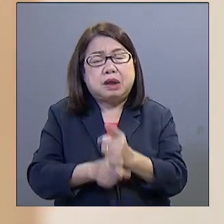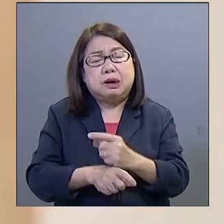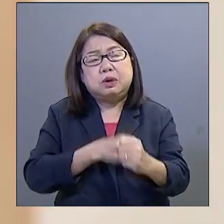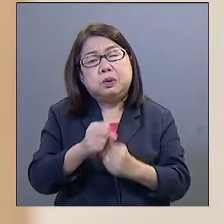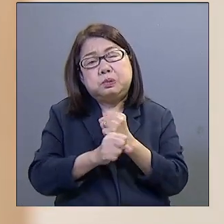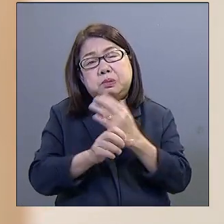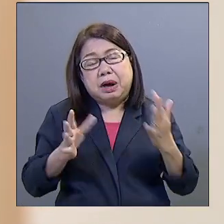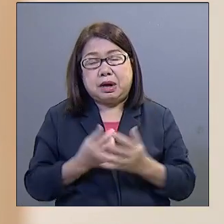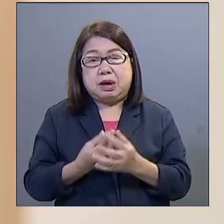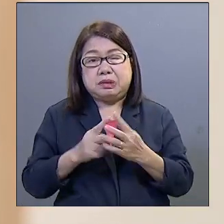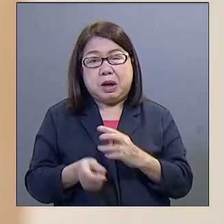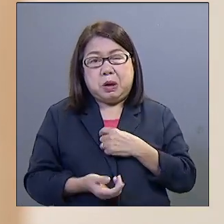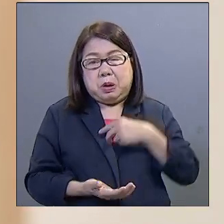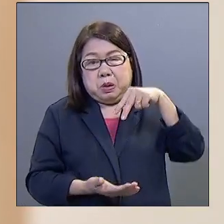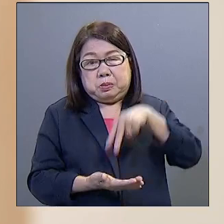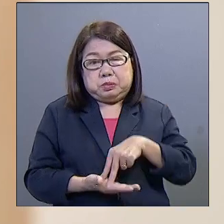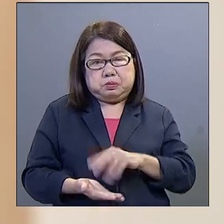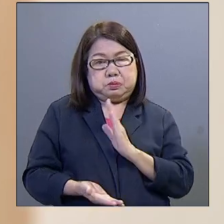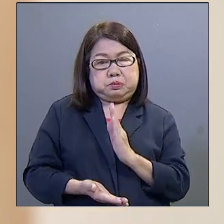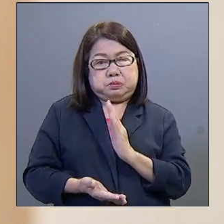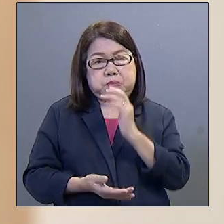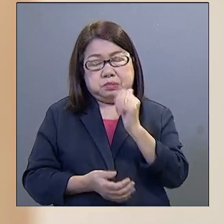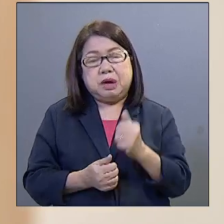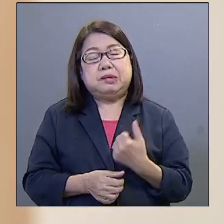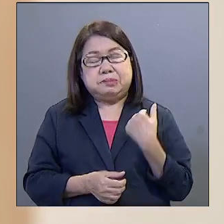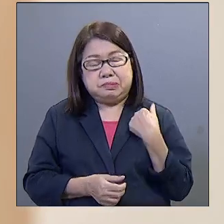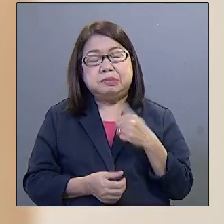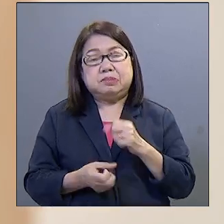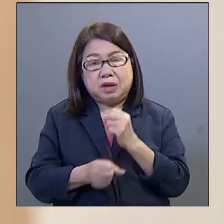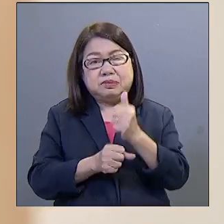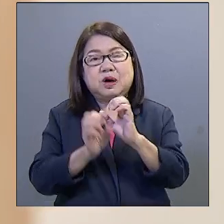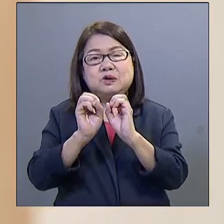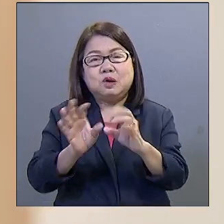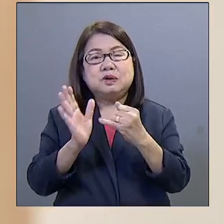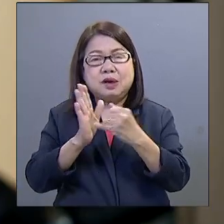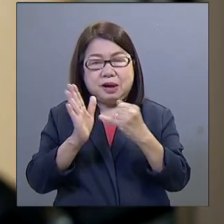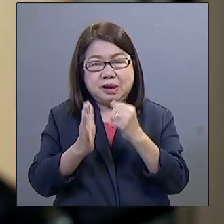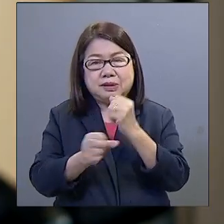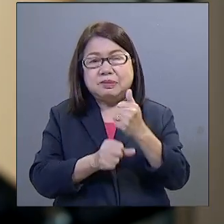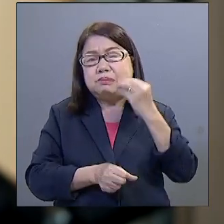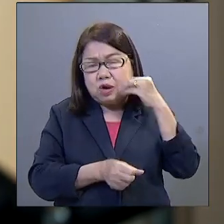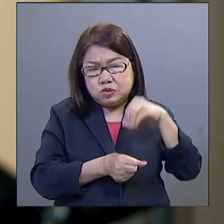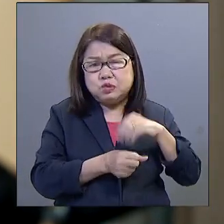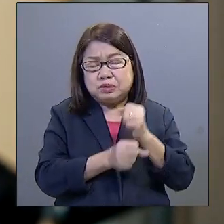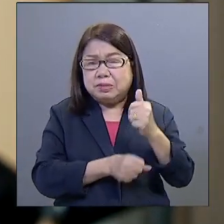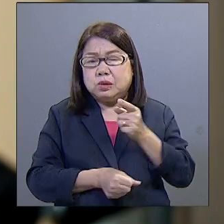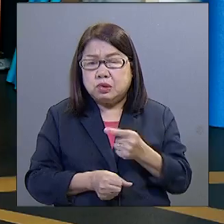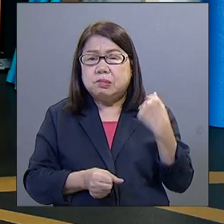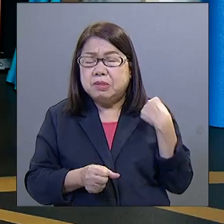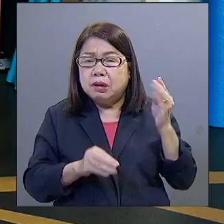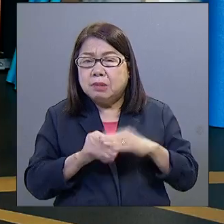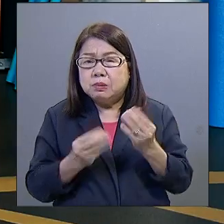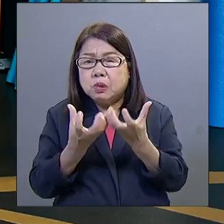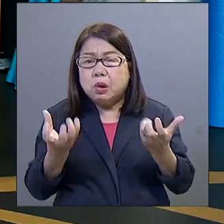การทรงตัวที่ดีอะค่ะก็จะช่วยทำให้ไม่เสี่ยงล้มได้ง่ายเพราะนั้นเราเลยมีท่าง่ายๆที่มาเช็คกันได้ที่บ้าน ต้องมีอุปกรณ์อะไรบ้างคะ อุปก